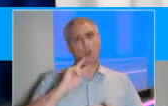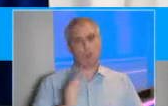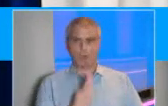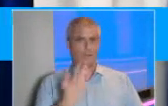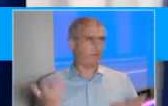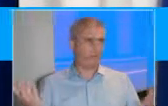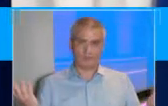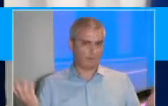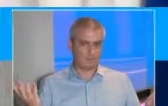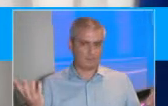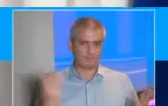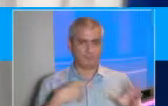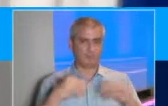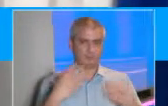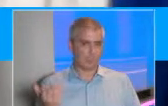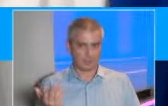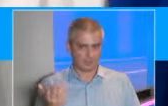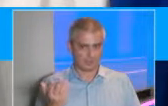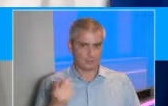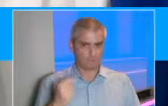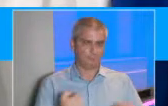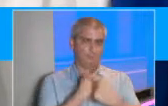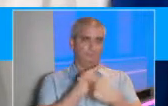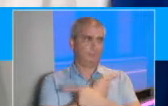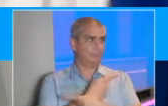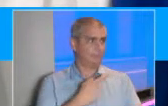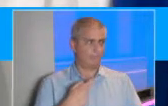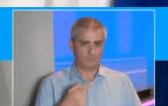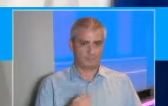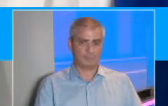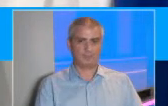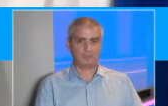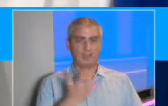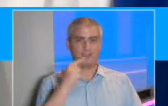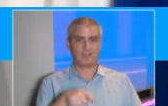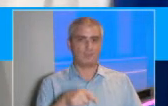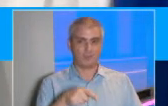משבר אחרי הפשרה שהגיעו אליה אתמול כחול לבן והליכוד. הייתה פה